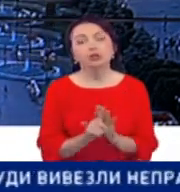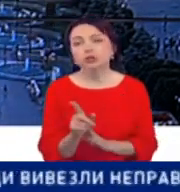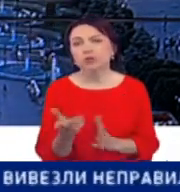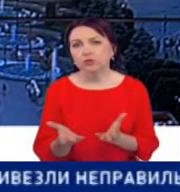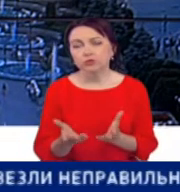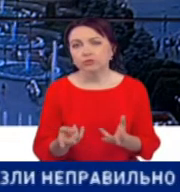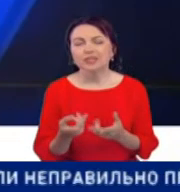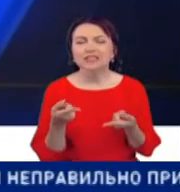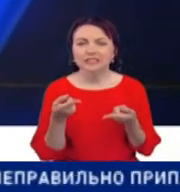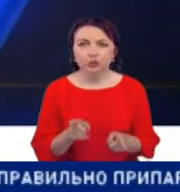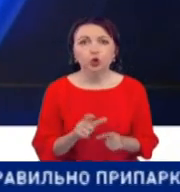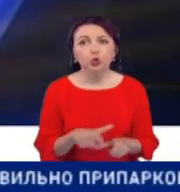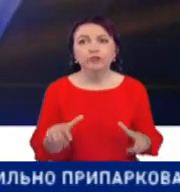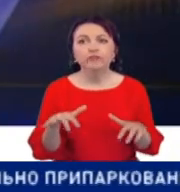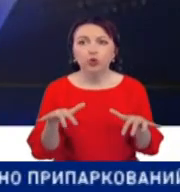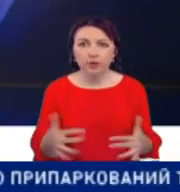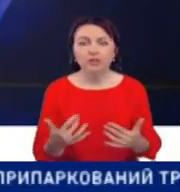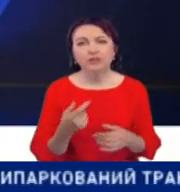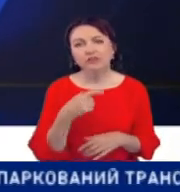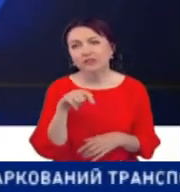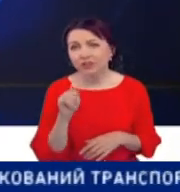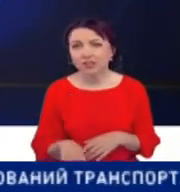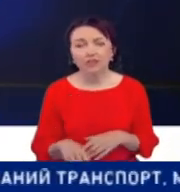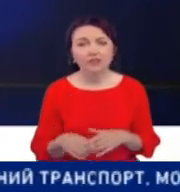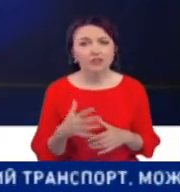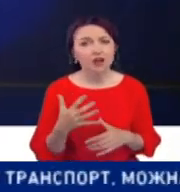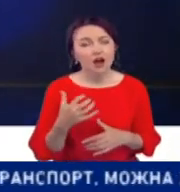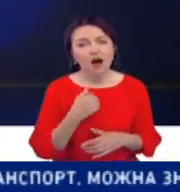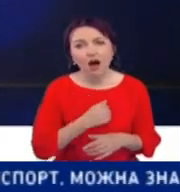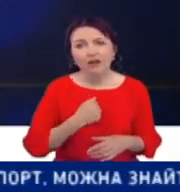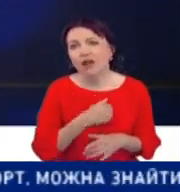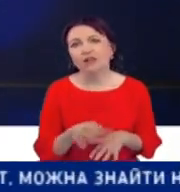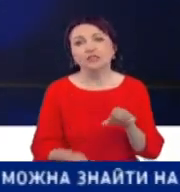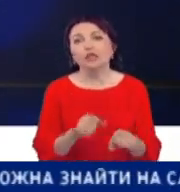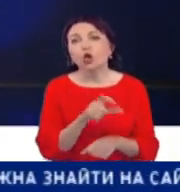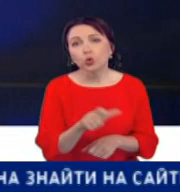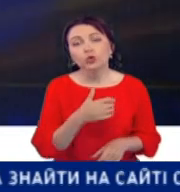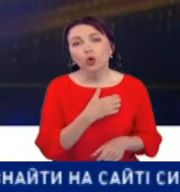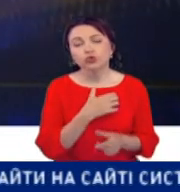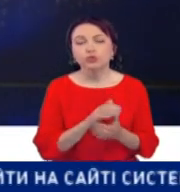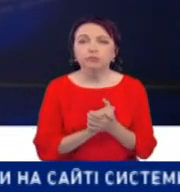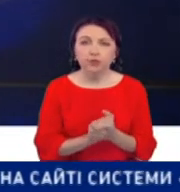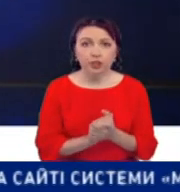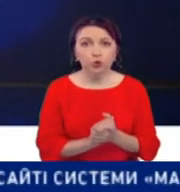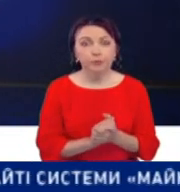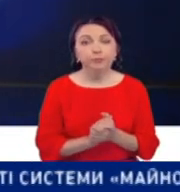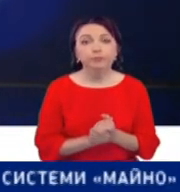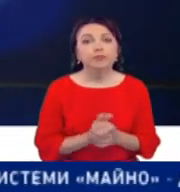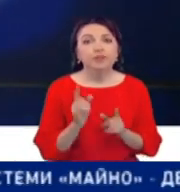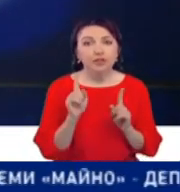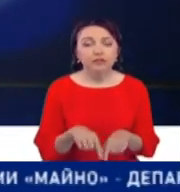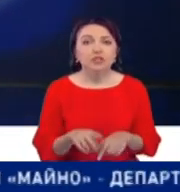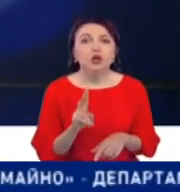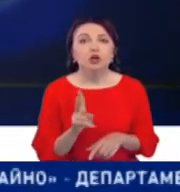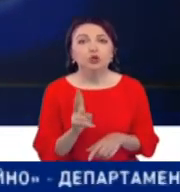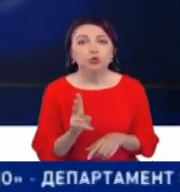люди втомилися від війни, від агресії. Люди хочуть миру. Навіть ті, які, ну, по-перше,